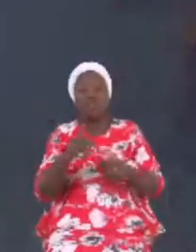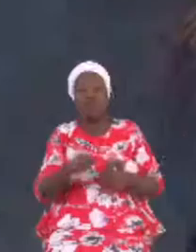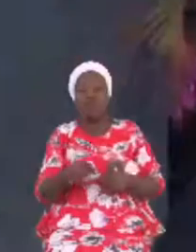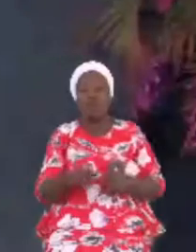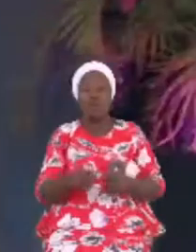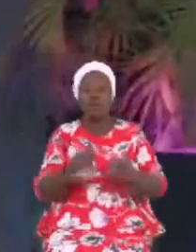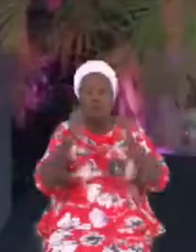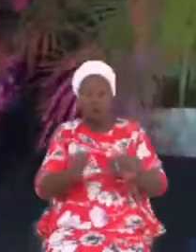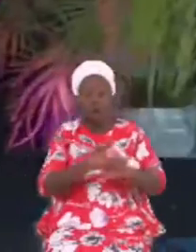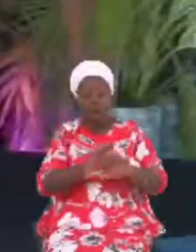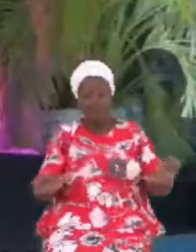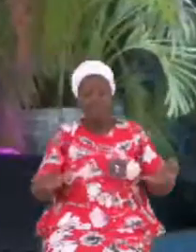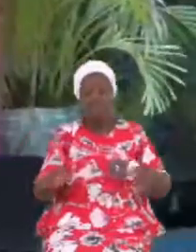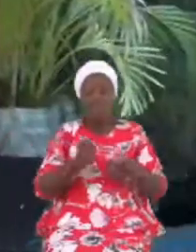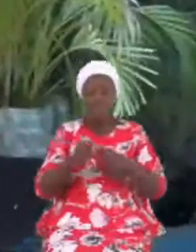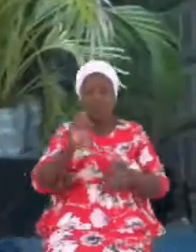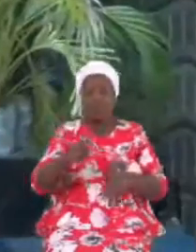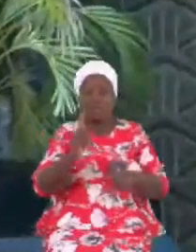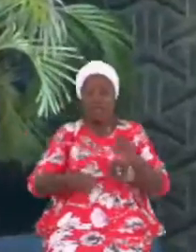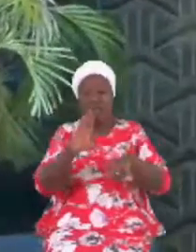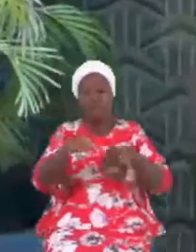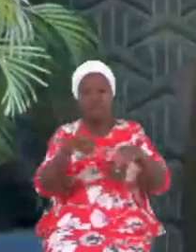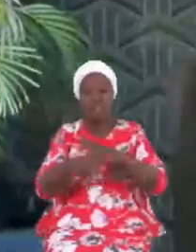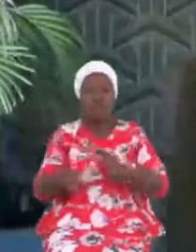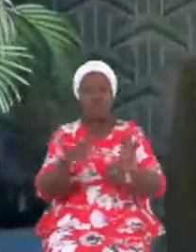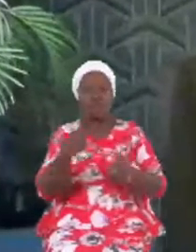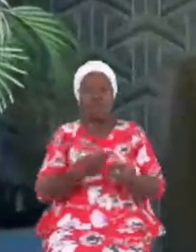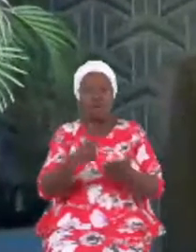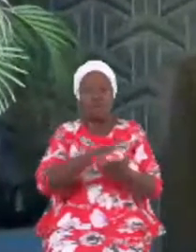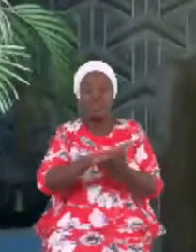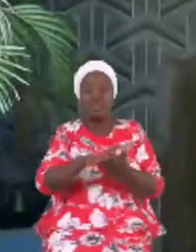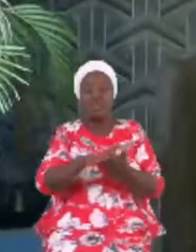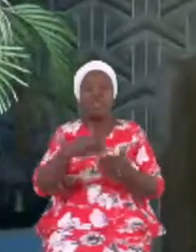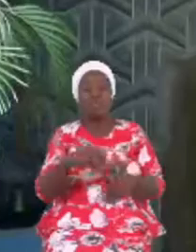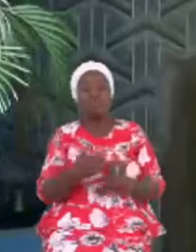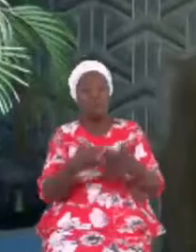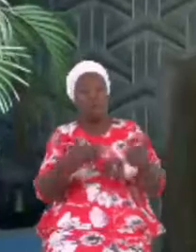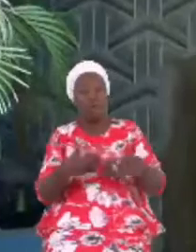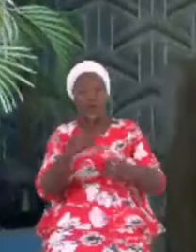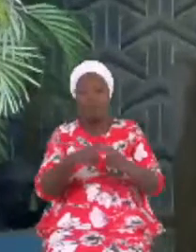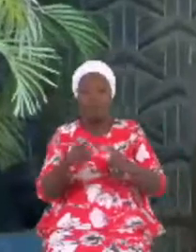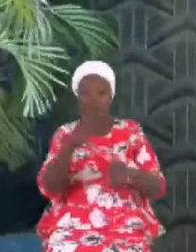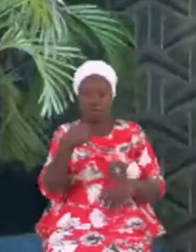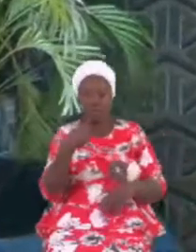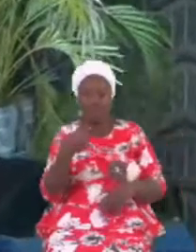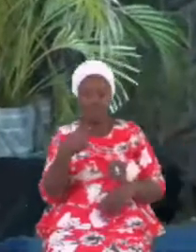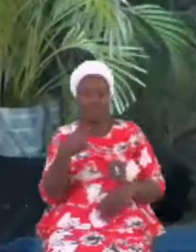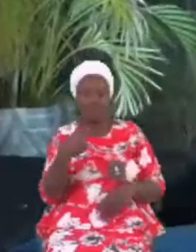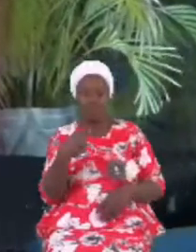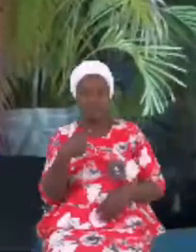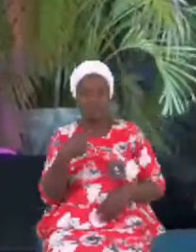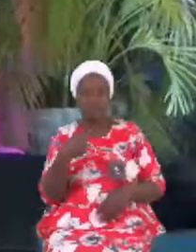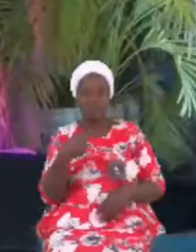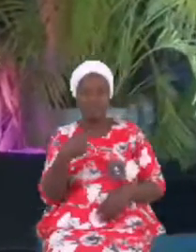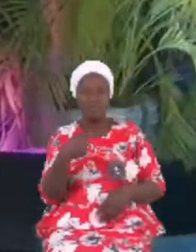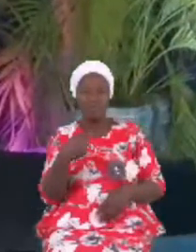étais impotent. Tu n'arrivais pas à marcher sur la voie de la justice avant. Mais tu dis, je ne